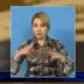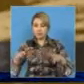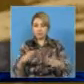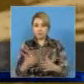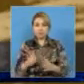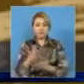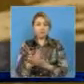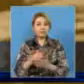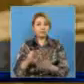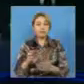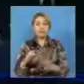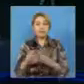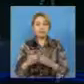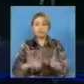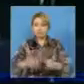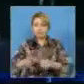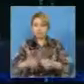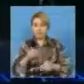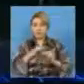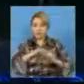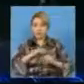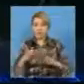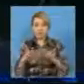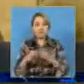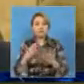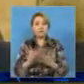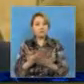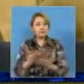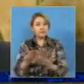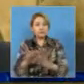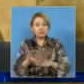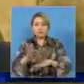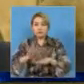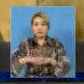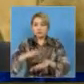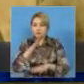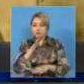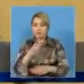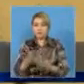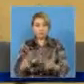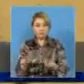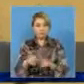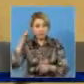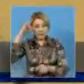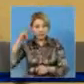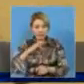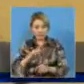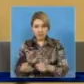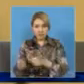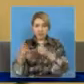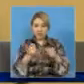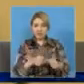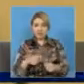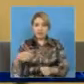на советском пространстве исправительно-трудовых лагерей. И именно в те нелегкие годы, по официальным данным, в Казахстан было сослано